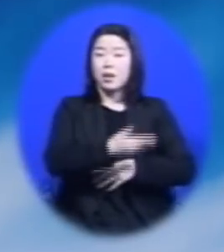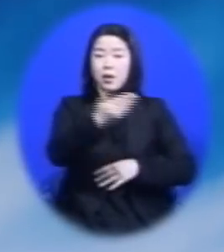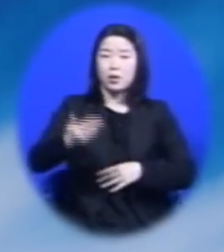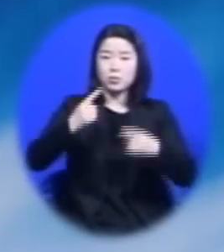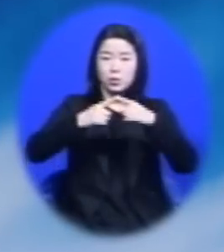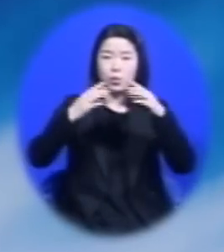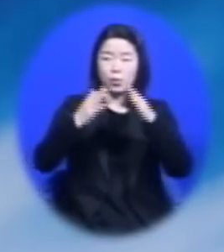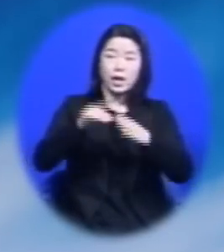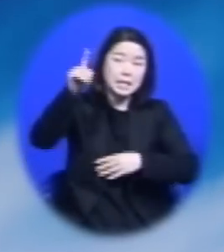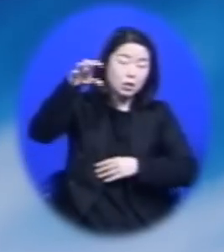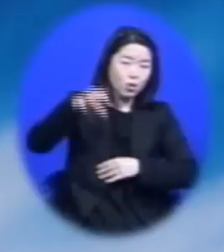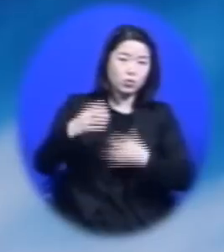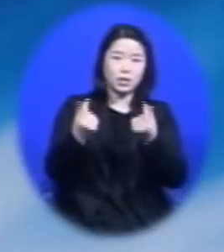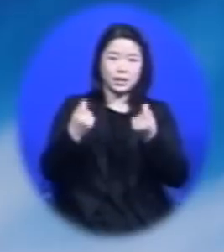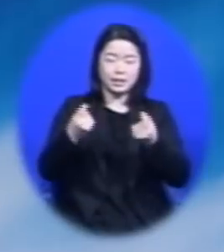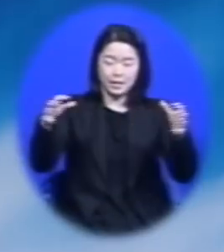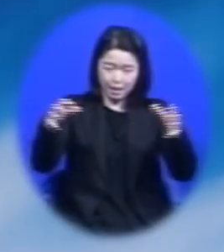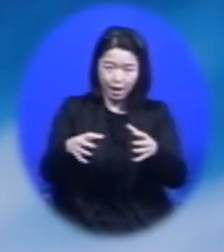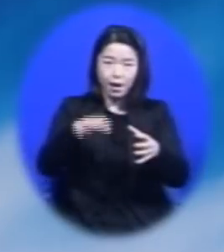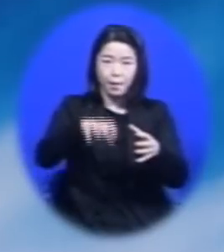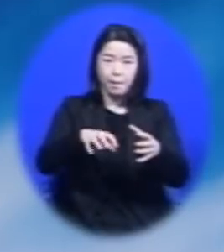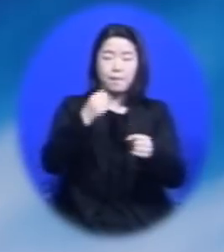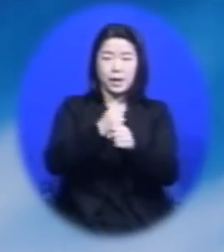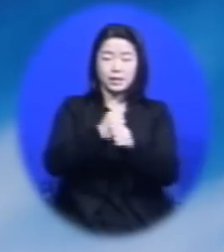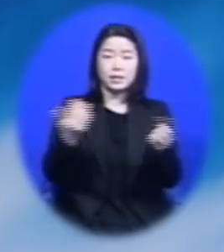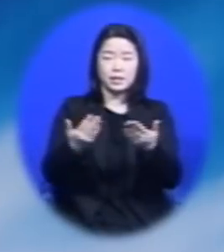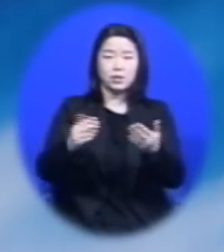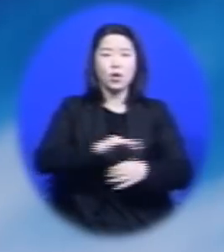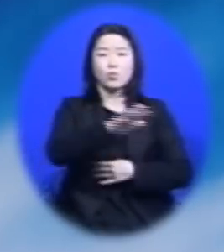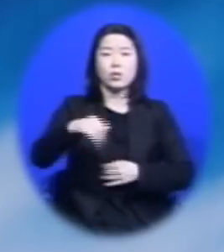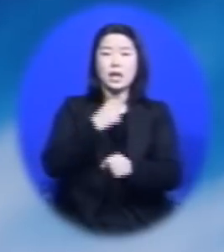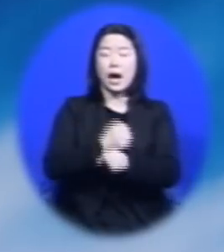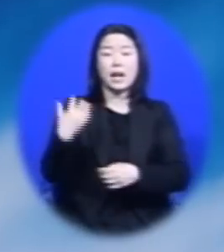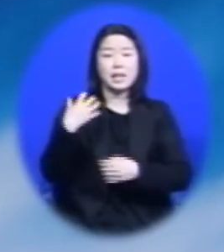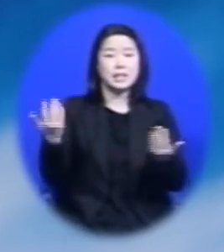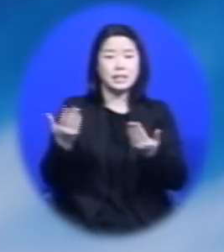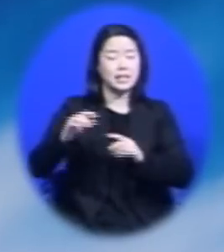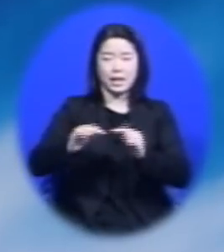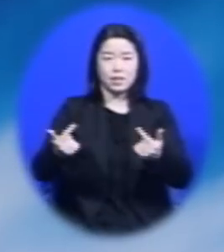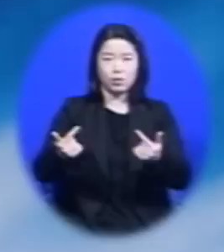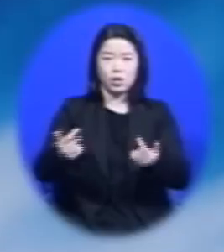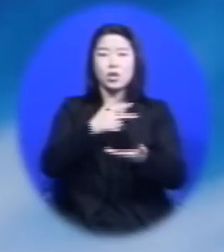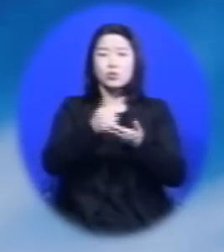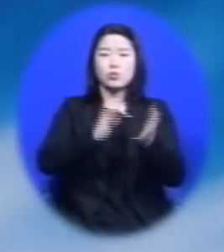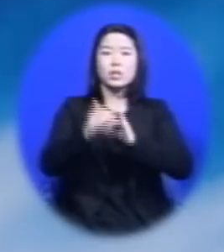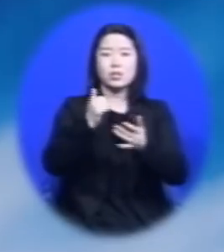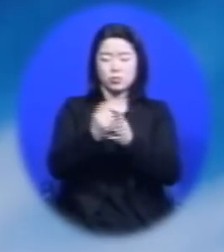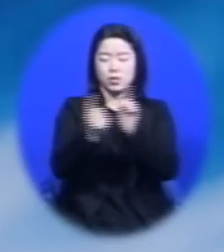교회를 천국과 같은 공동체로 만드는 일은 우리가 하는 일이 아닙니다 그 주 예수님이 친히